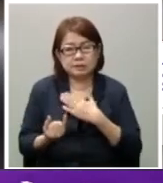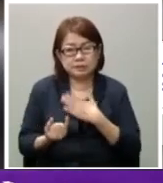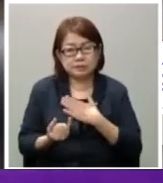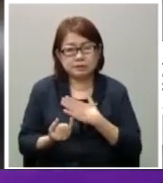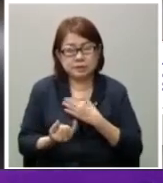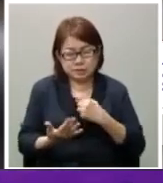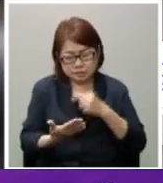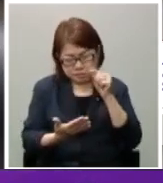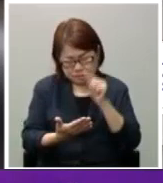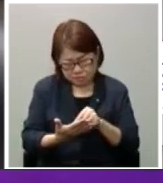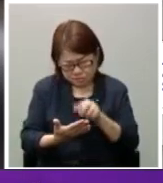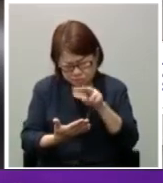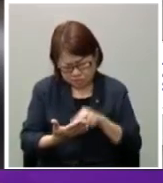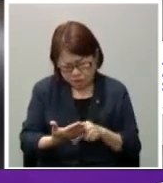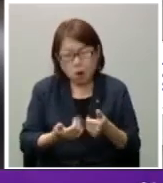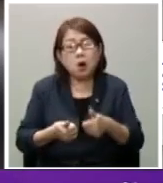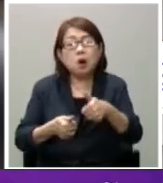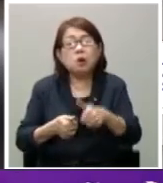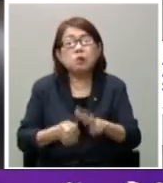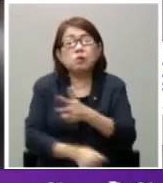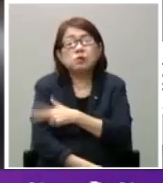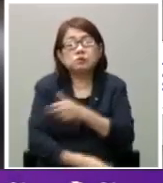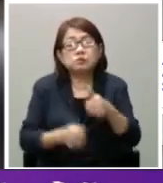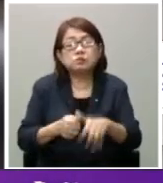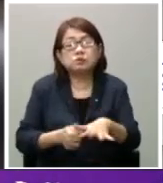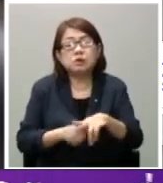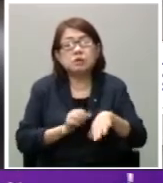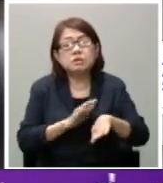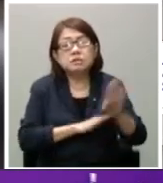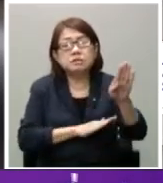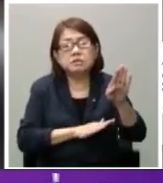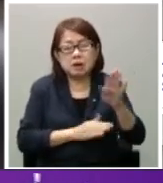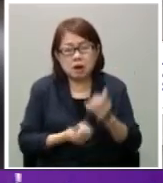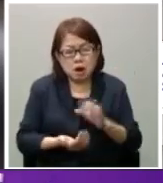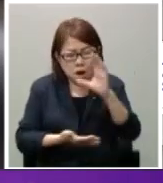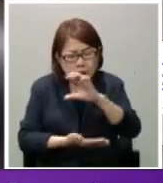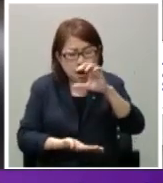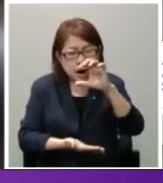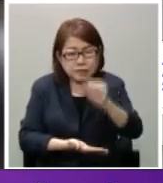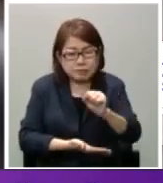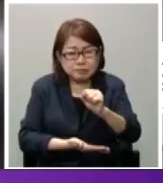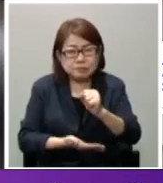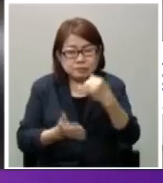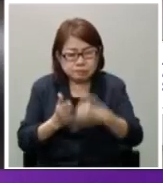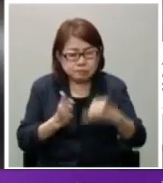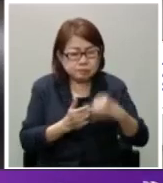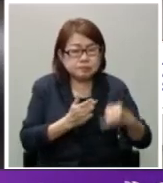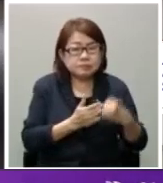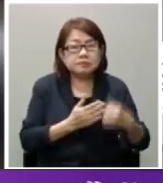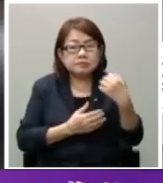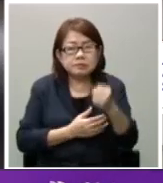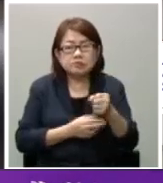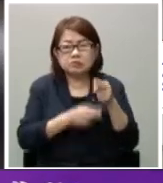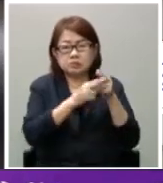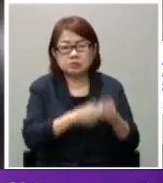ปรากฏว่าอ้าวตอนนี้ถ้ามันอยู่ในเมืองไทยแล้วครับมีหมายจับ10ใบครับแต่ว่าแล้วไปอันนั้นเป็นความผิดส่วนตัวเกี่ยวกับคดี